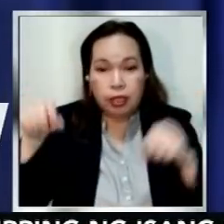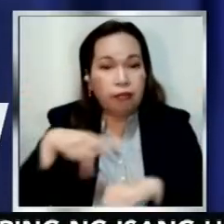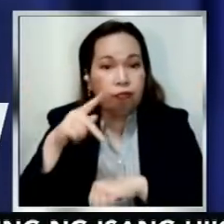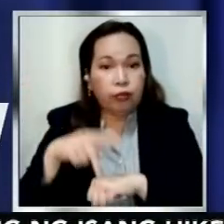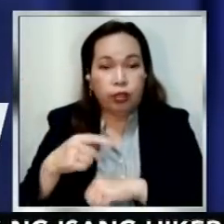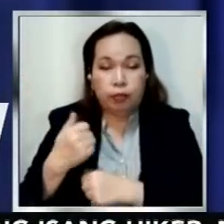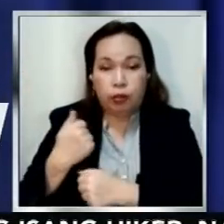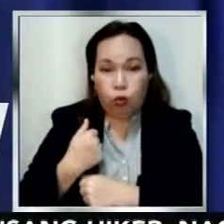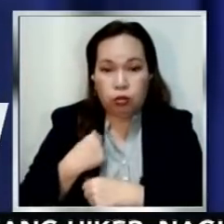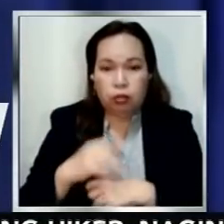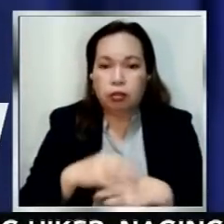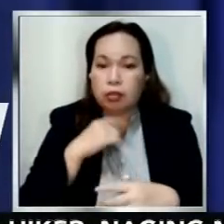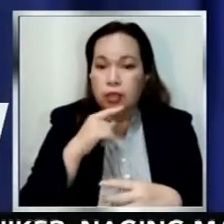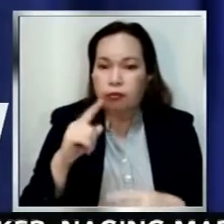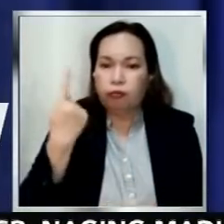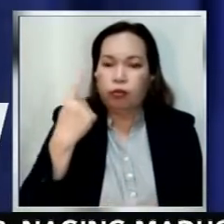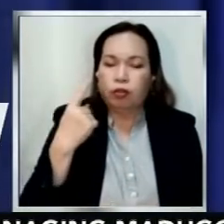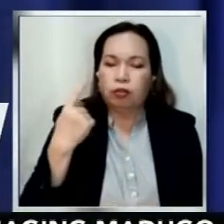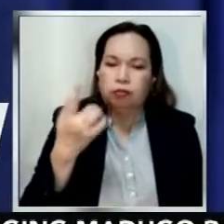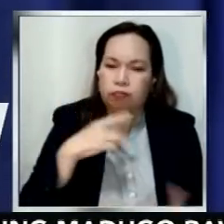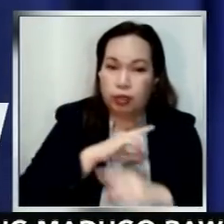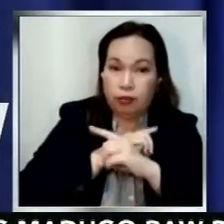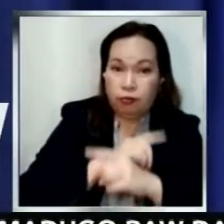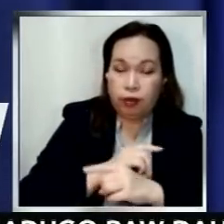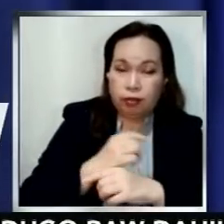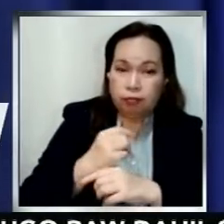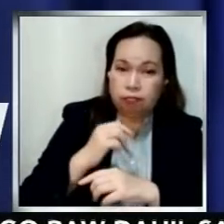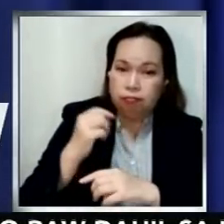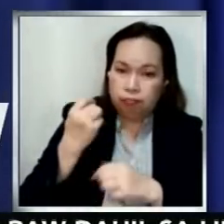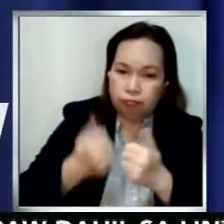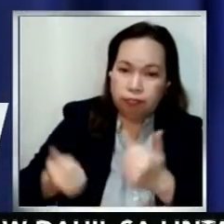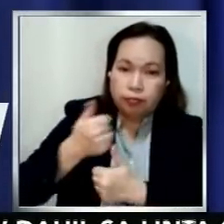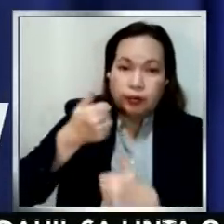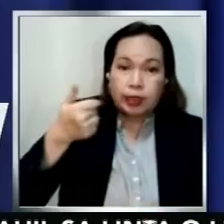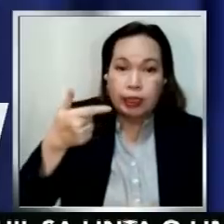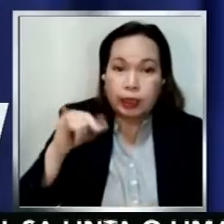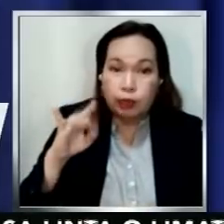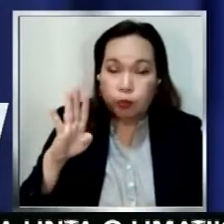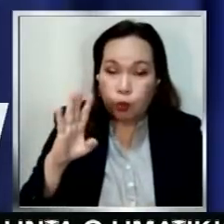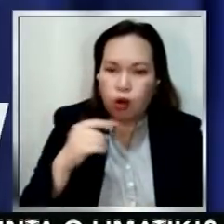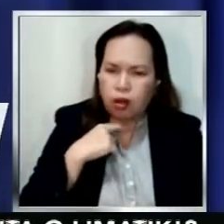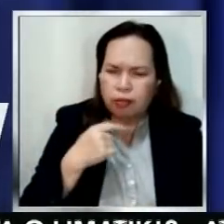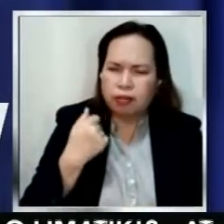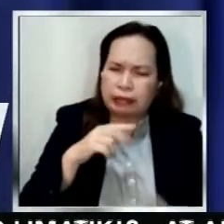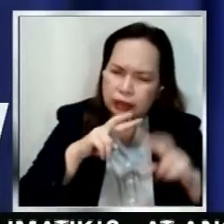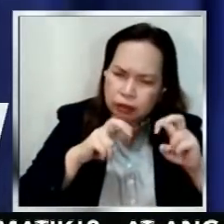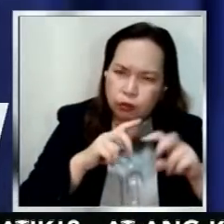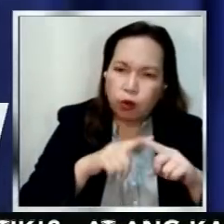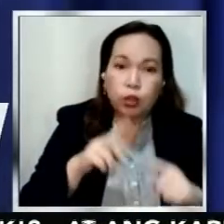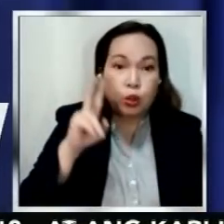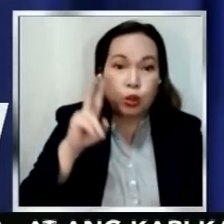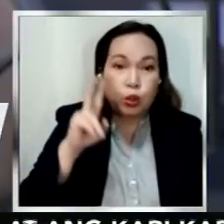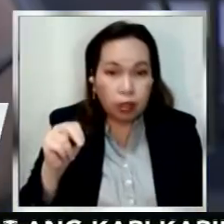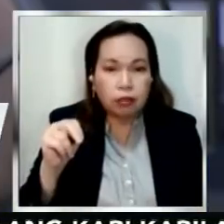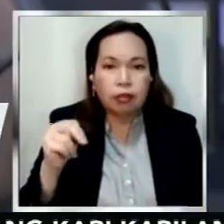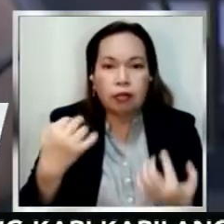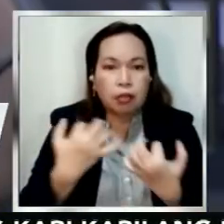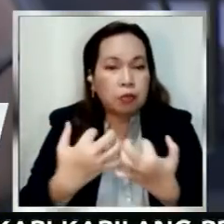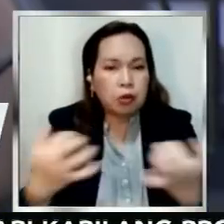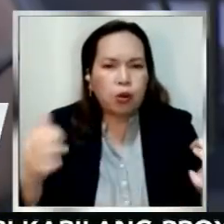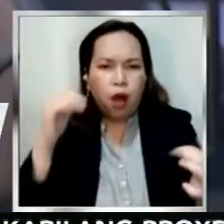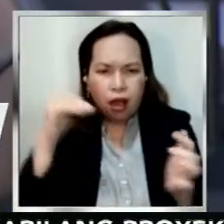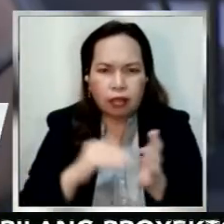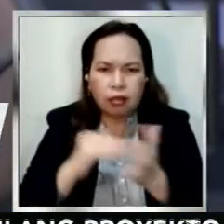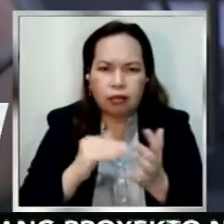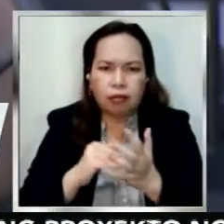Guybo Teodoro na dapat pag-aralang mabuti ang panukalang dalhin na sa UN General Assembly ang paulit-ulit na pangaharas ng China. Ang